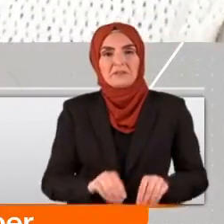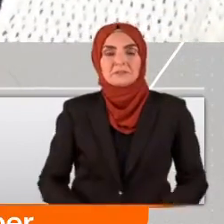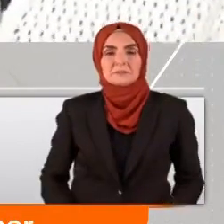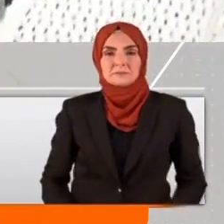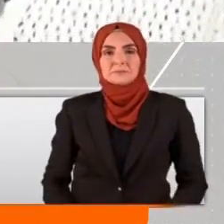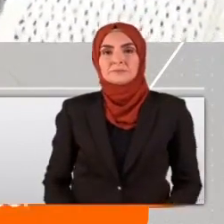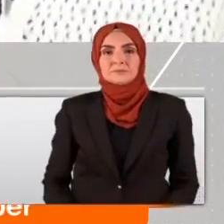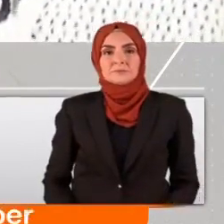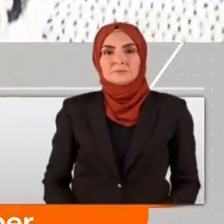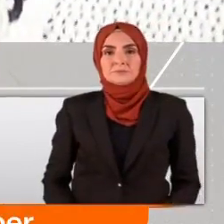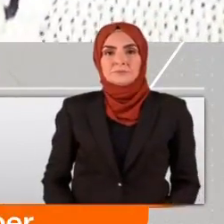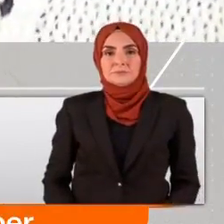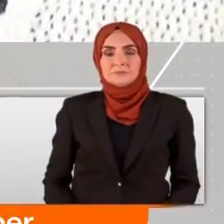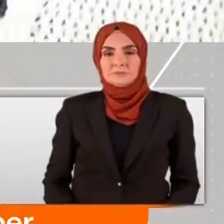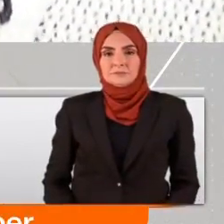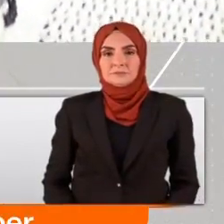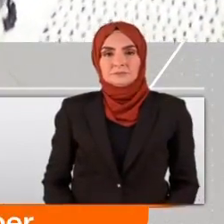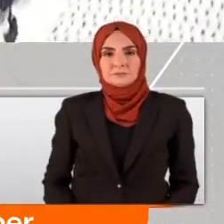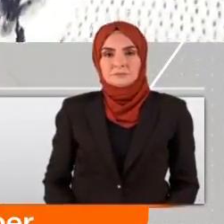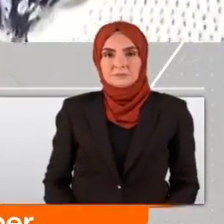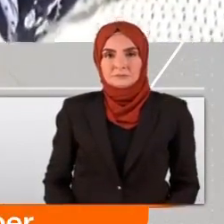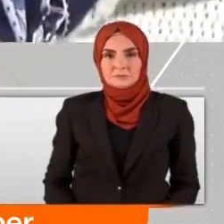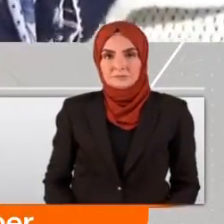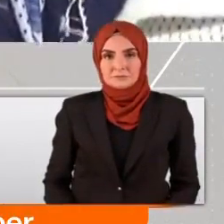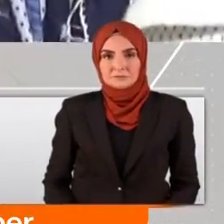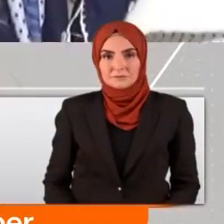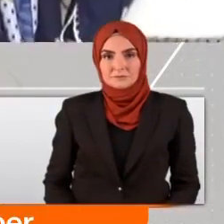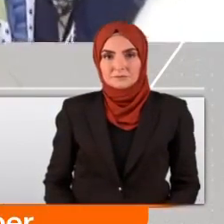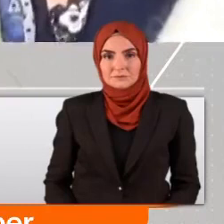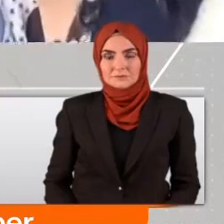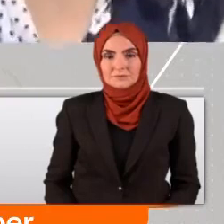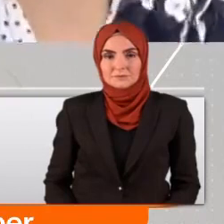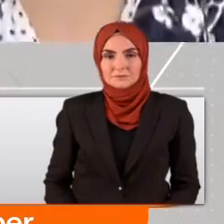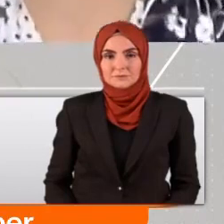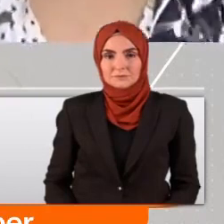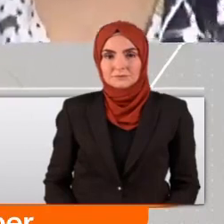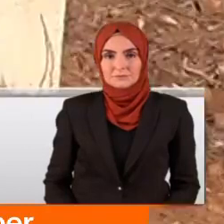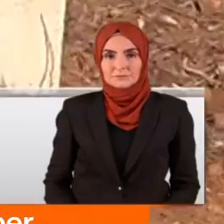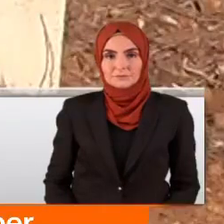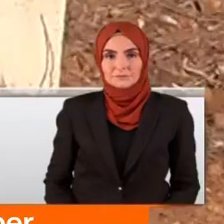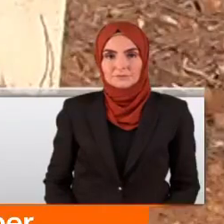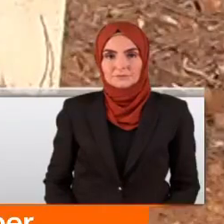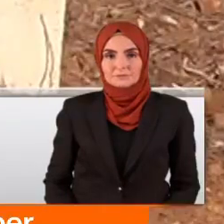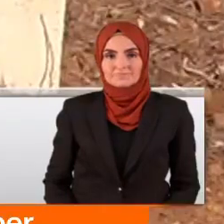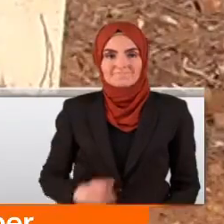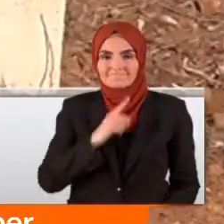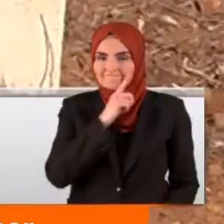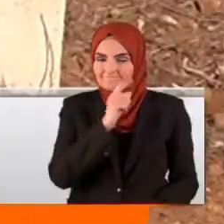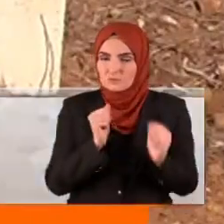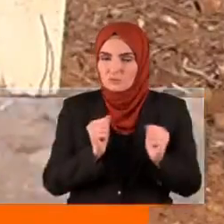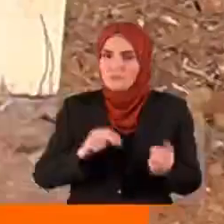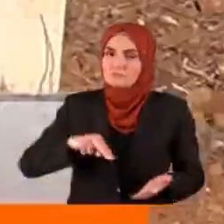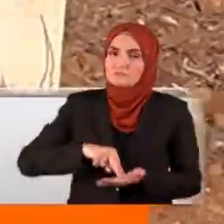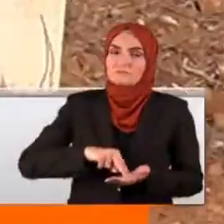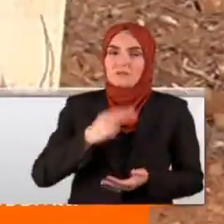Dövmüş, ağlıyor diye. Sus demiş, susmayınca kendini dövmüş. Güçlükle ayakta duran anne